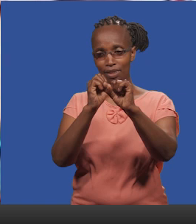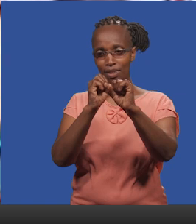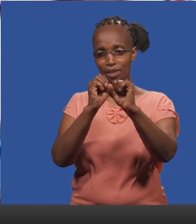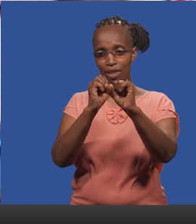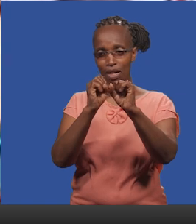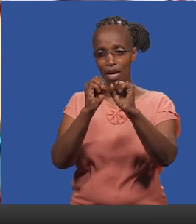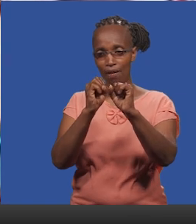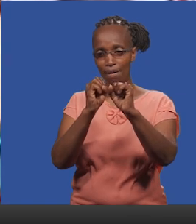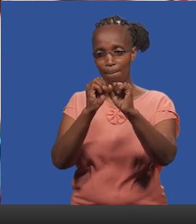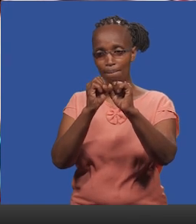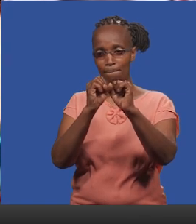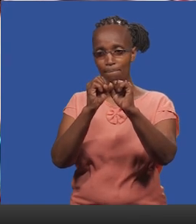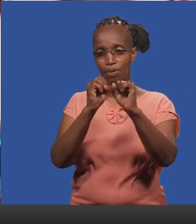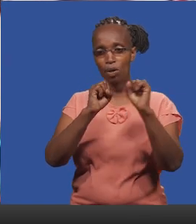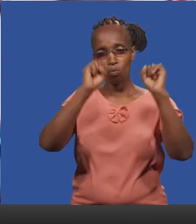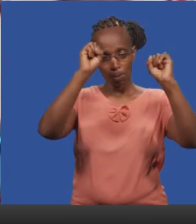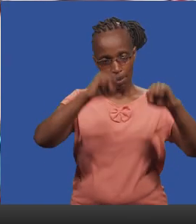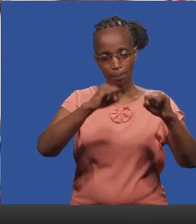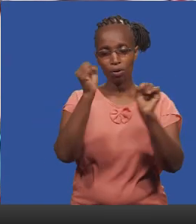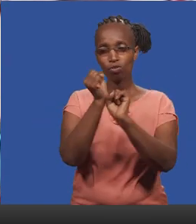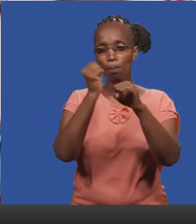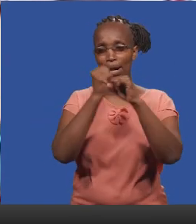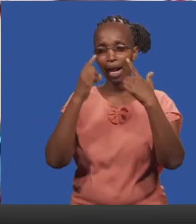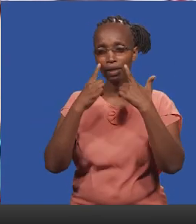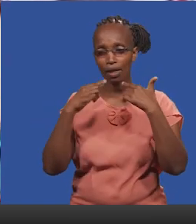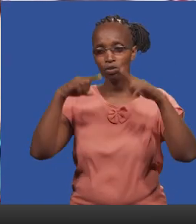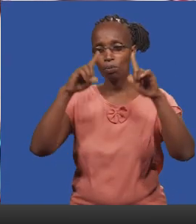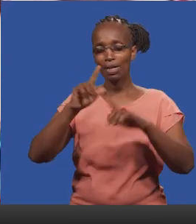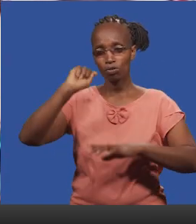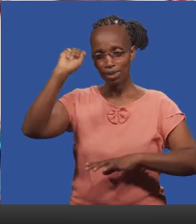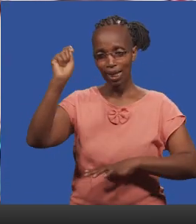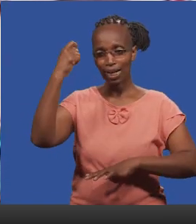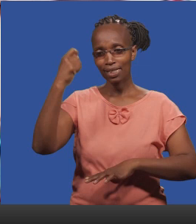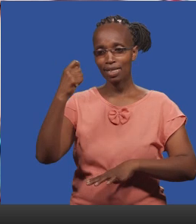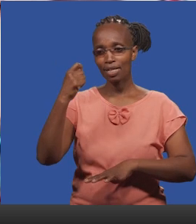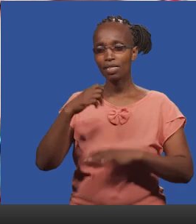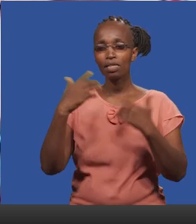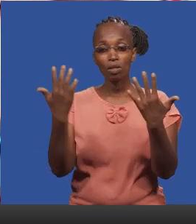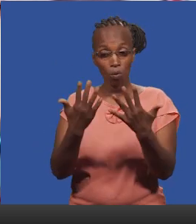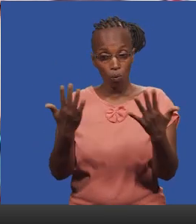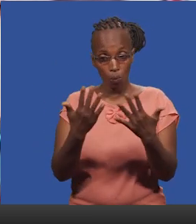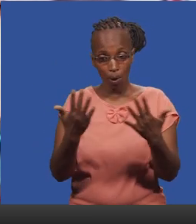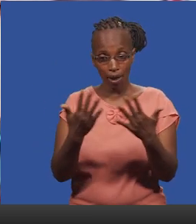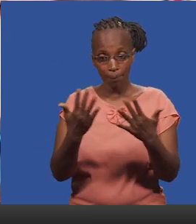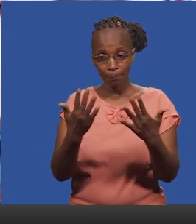so that from there now the president will be able to make an announcement to the Kenyans